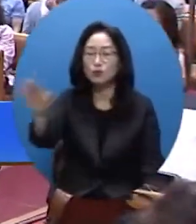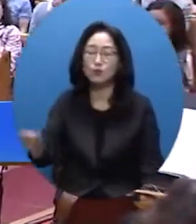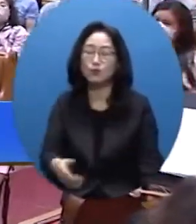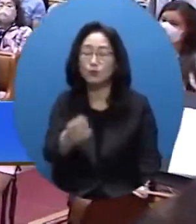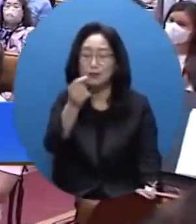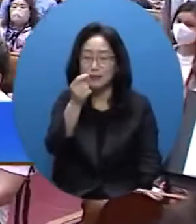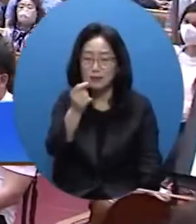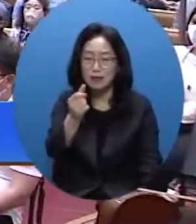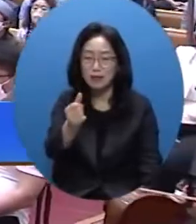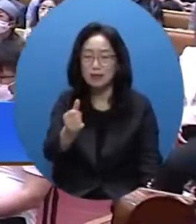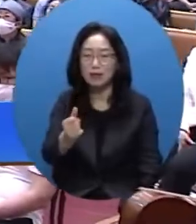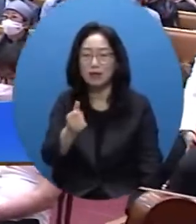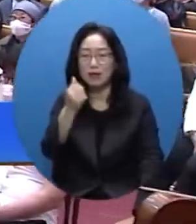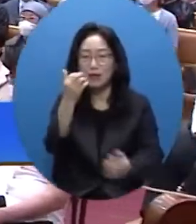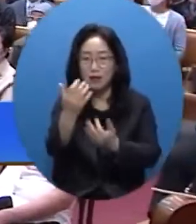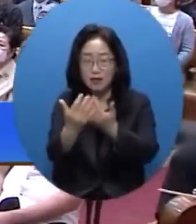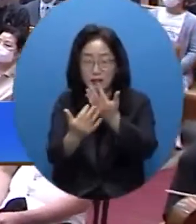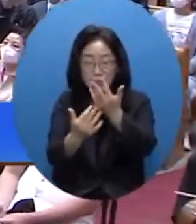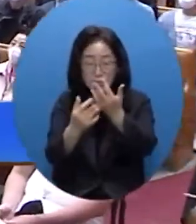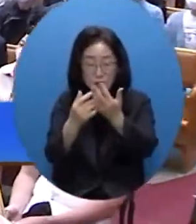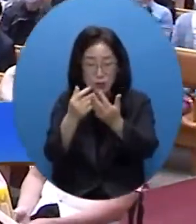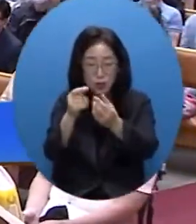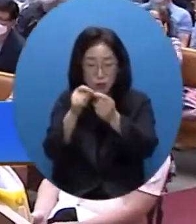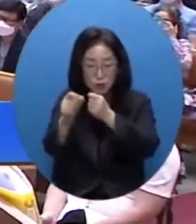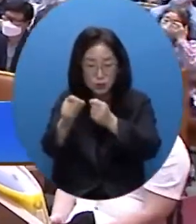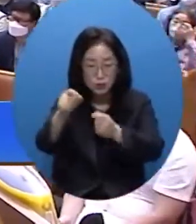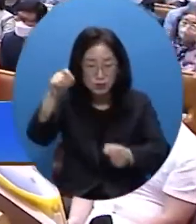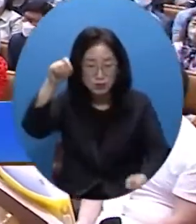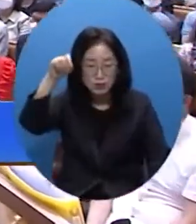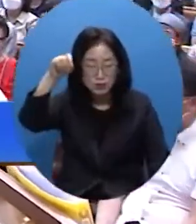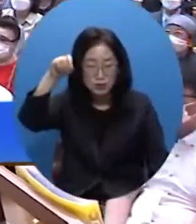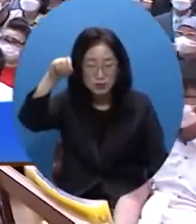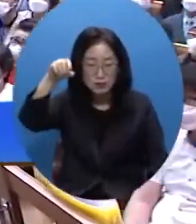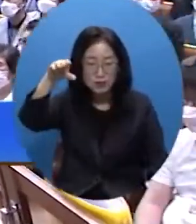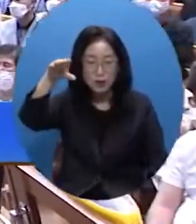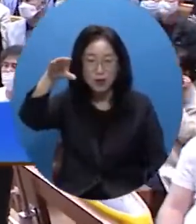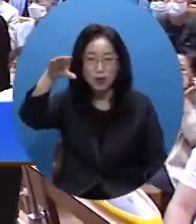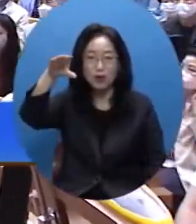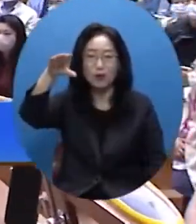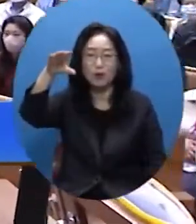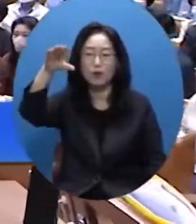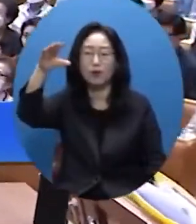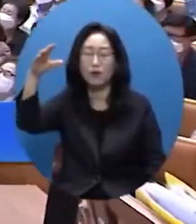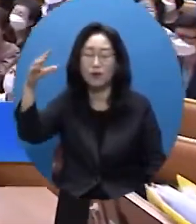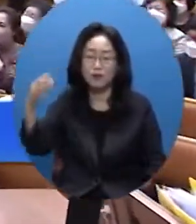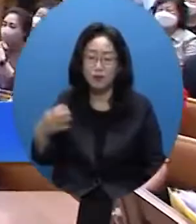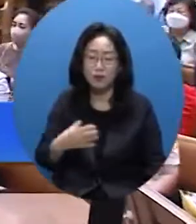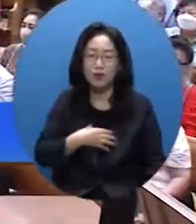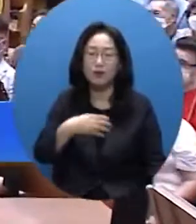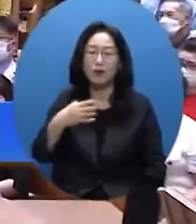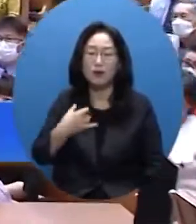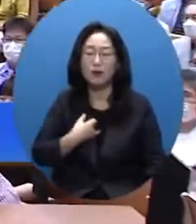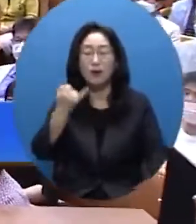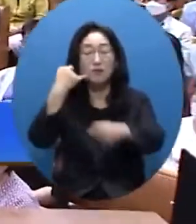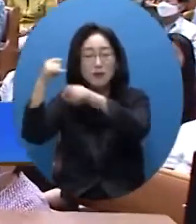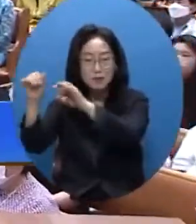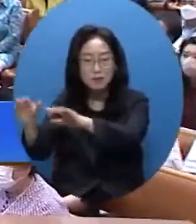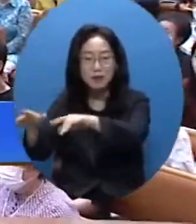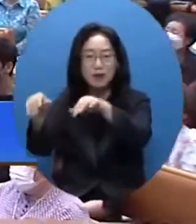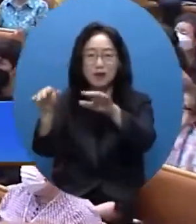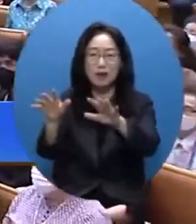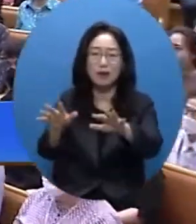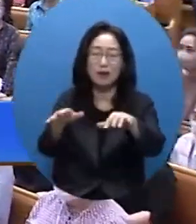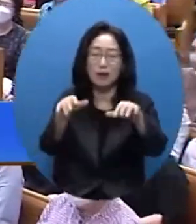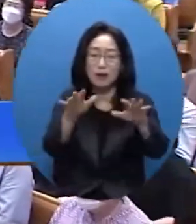이 우리 철 근 무 를 켜서 어 5 or